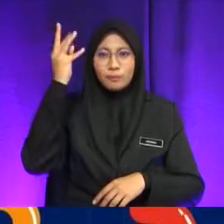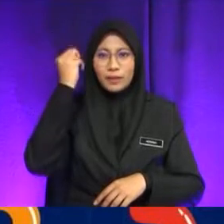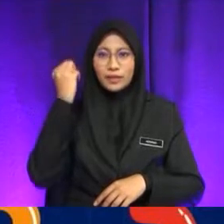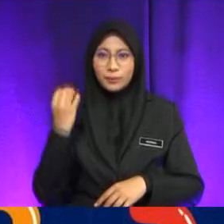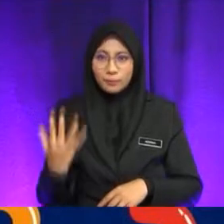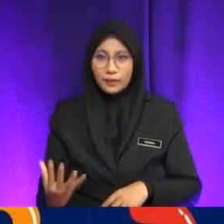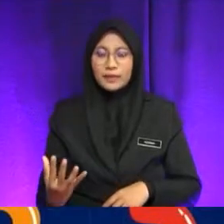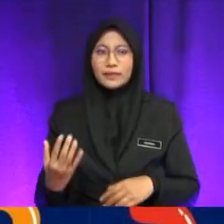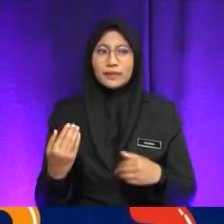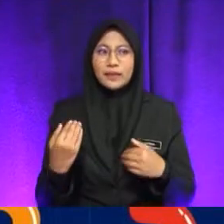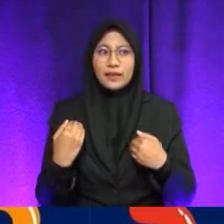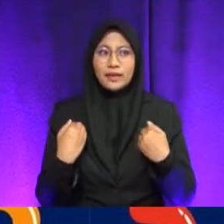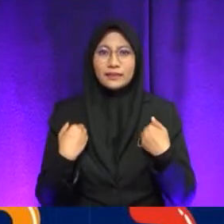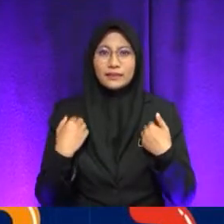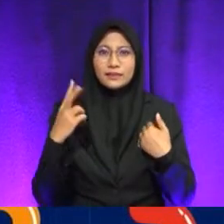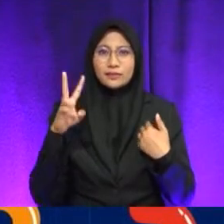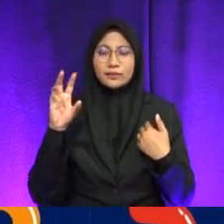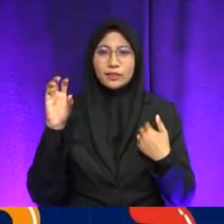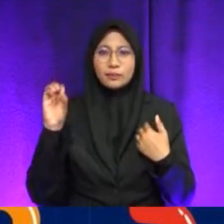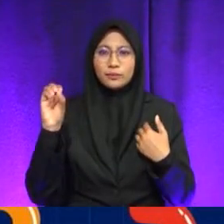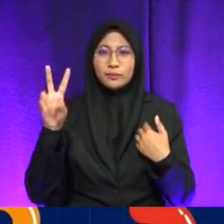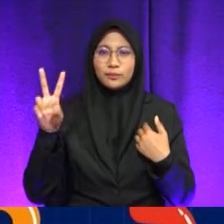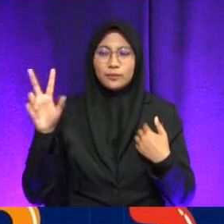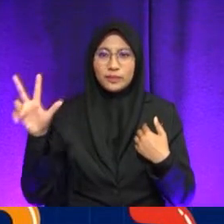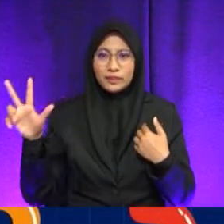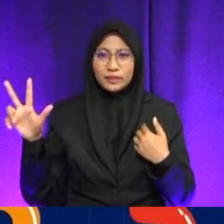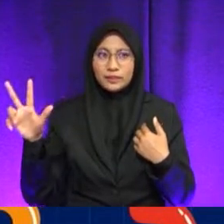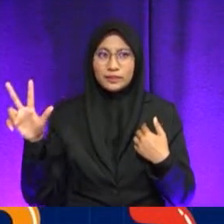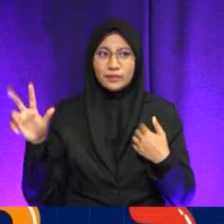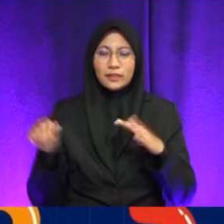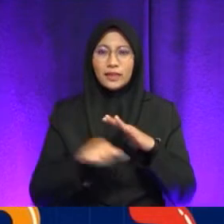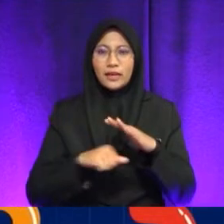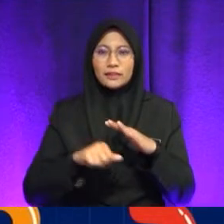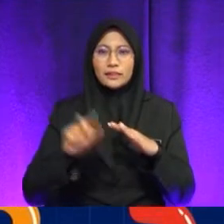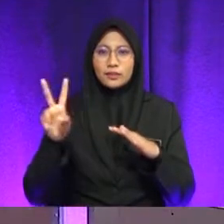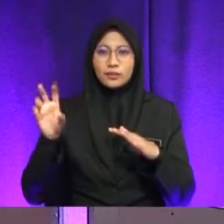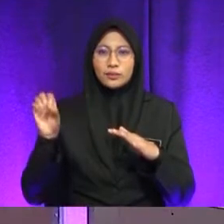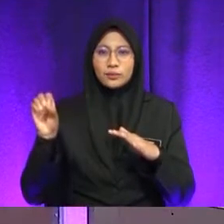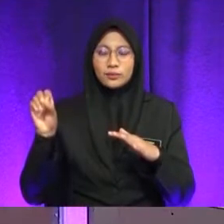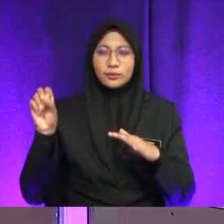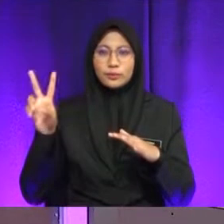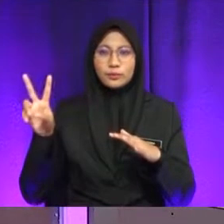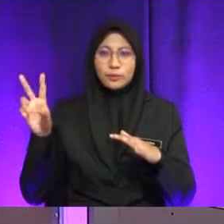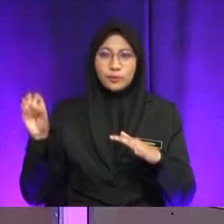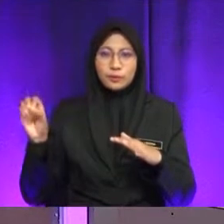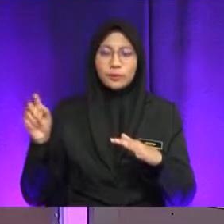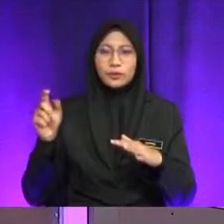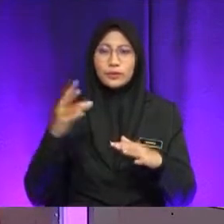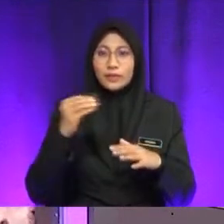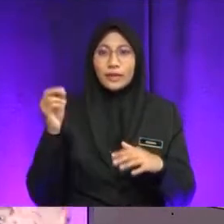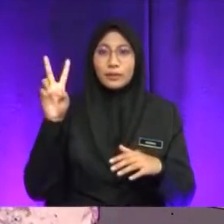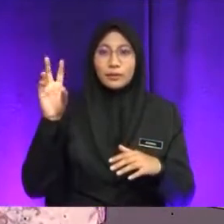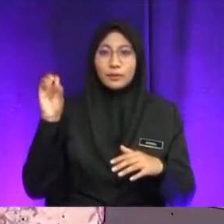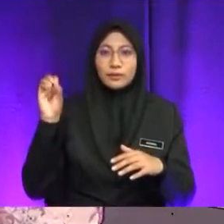tahun 2023 berasaskan tahun 2020 dan 2021 berasaskan tahun 2019 Oke Nampak tak kita